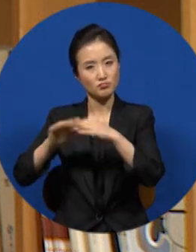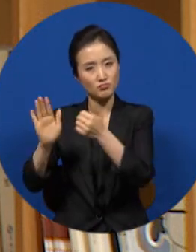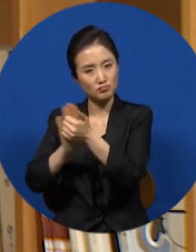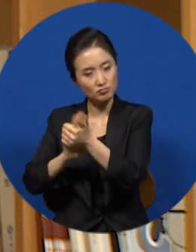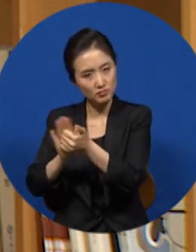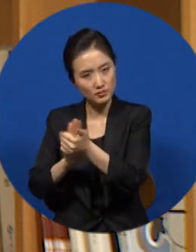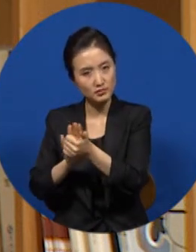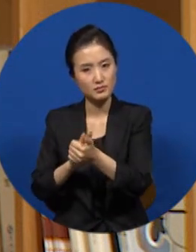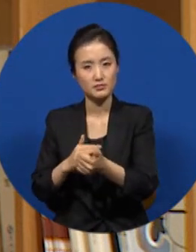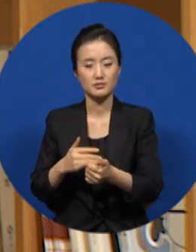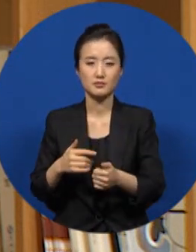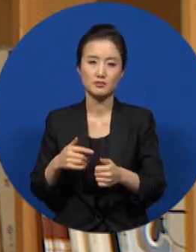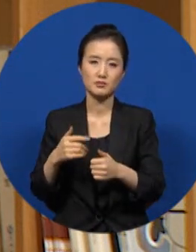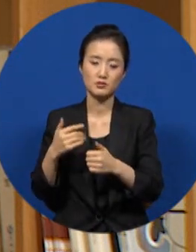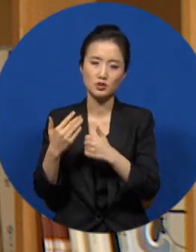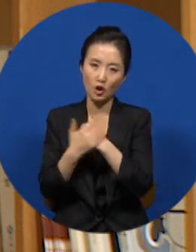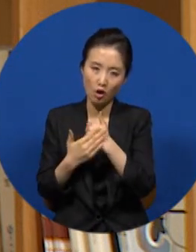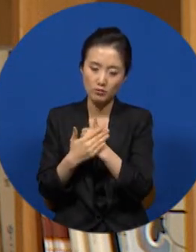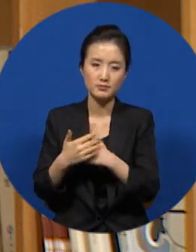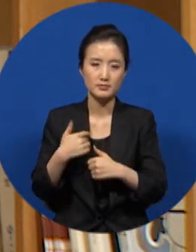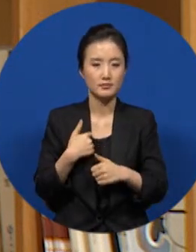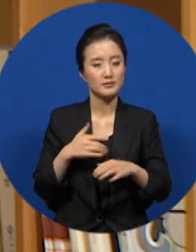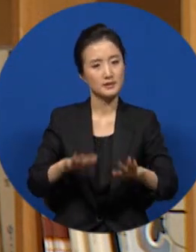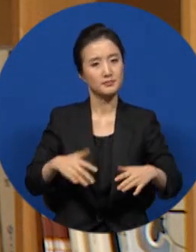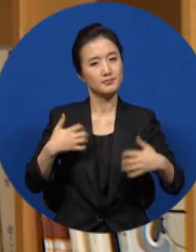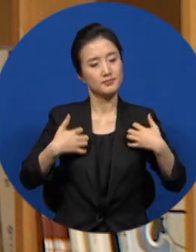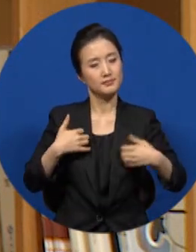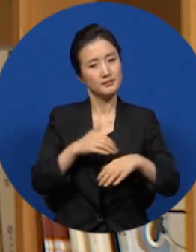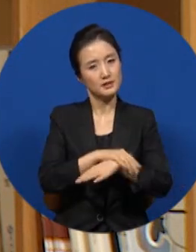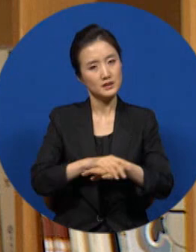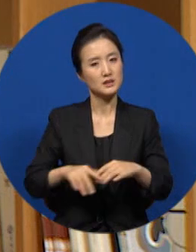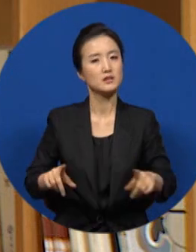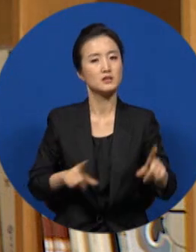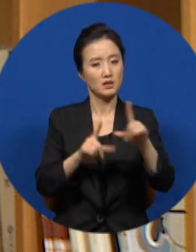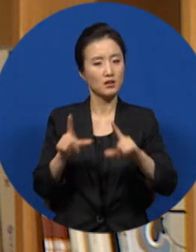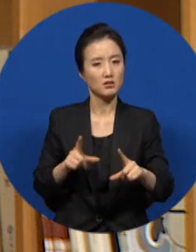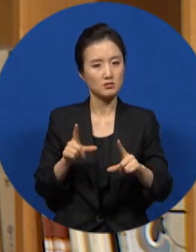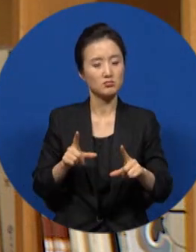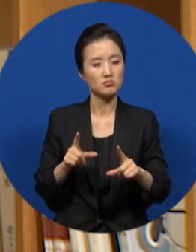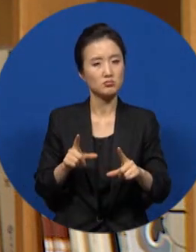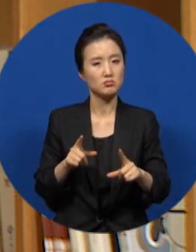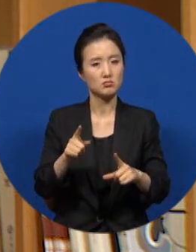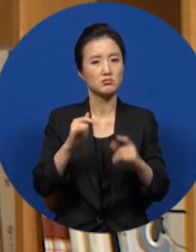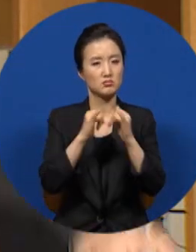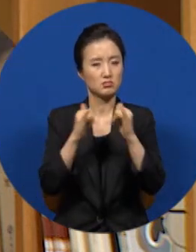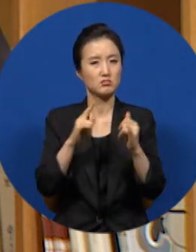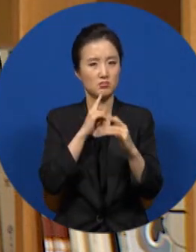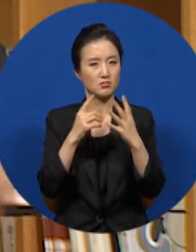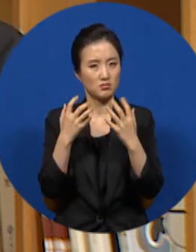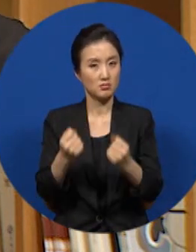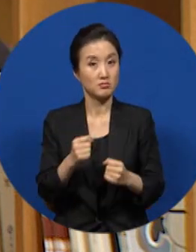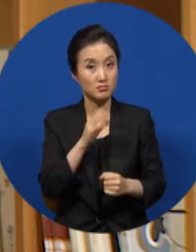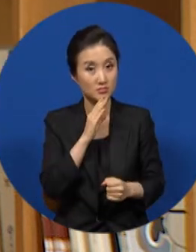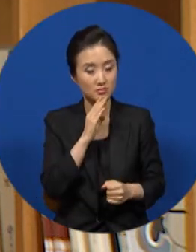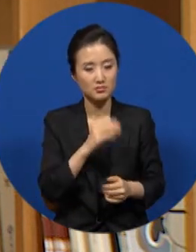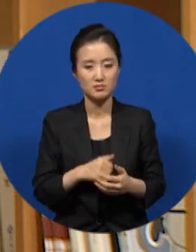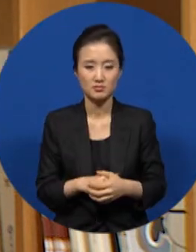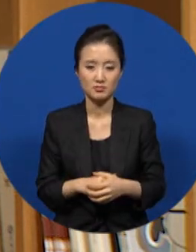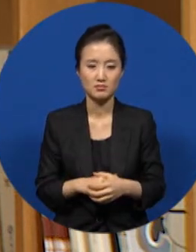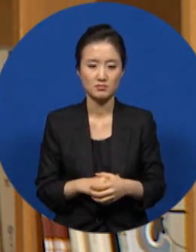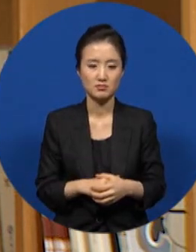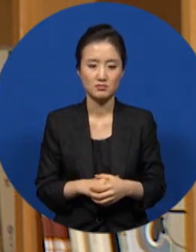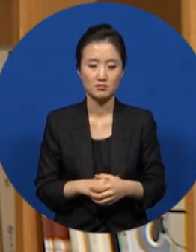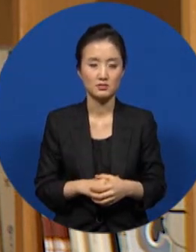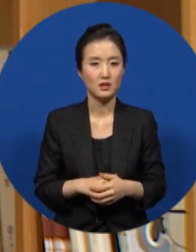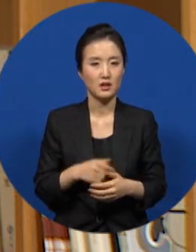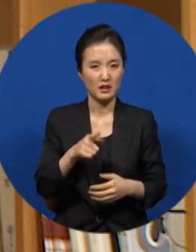잘 살 수 있다. 이런 사상 철학적인 담론으로 시작한 게 풍수인데 요즘은 이제 음택보다는 무덤 같은 음택보다는 양택